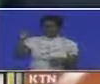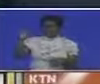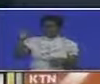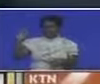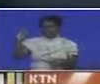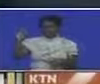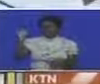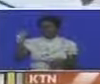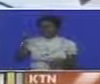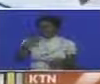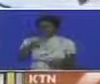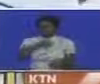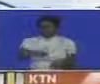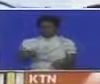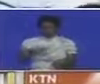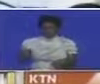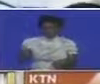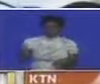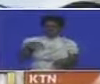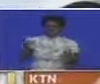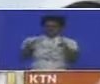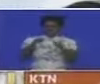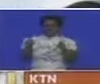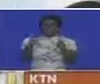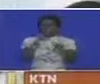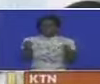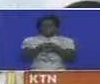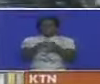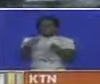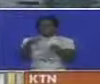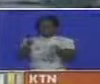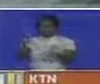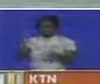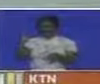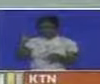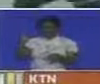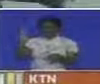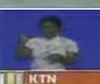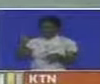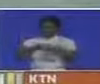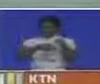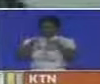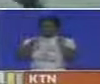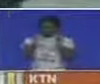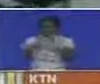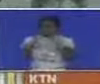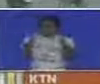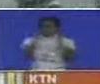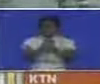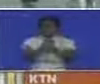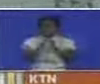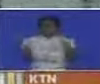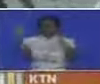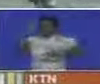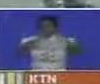weekend tunakam. Kinyume na mashabiki wa vilabu vingine vya raga, wanyore usafiri na timu hiyo kwa mechi za ugenini